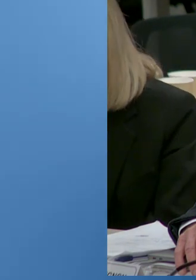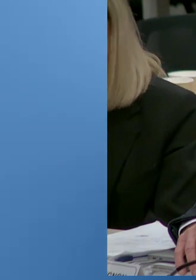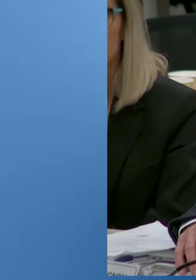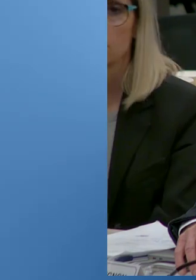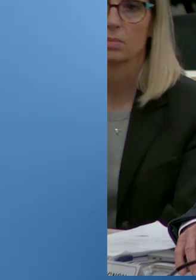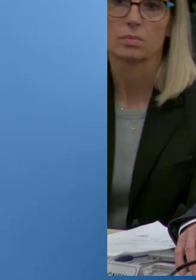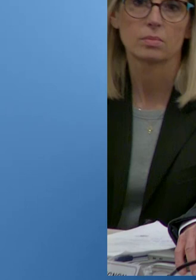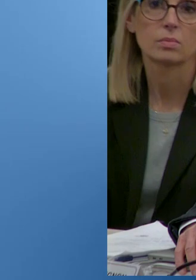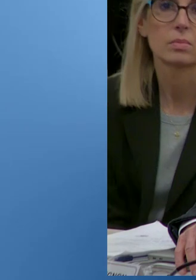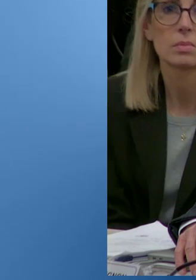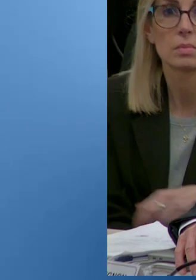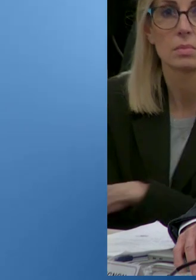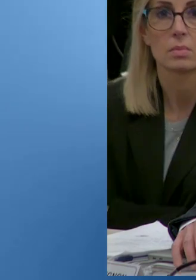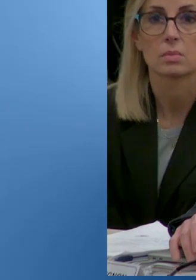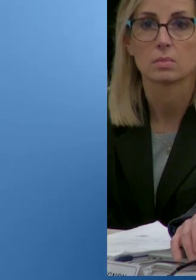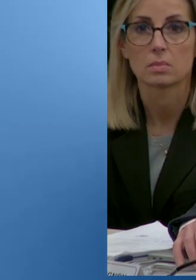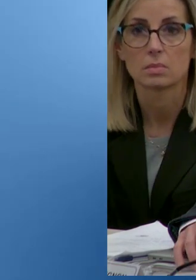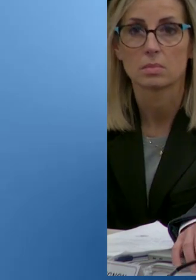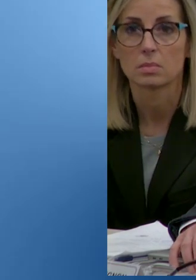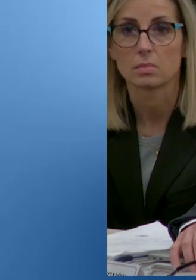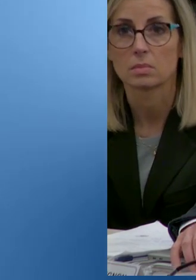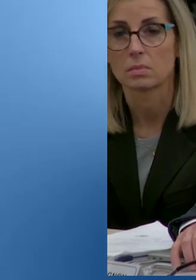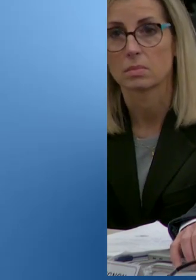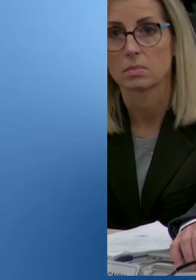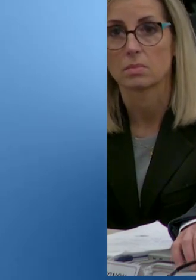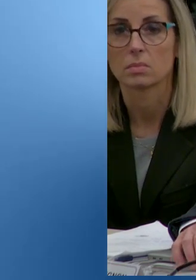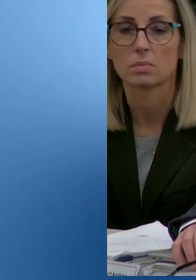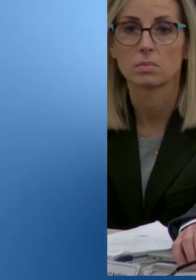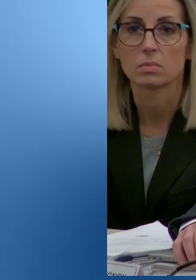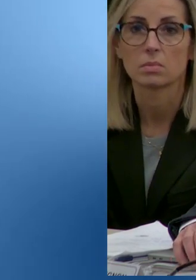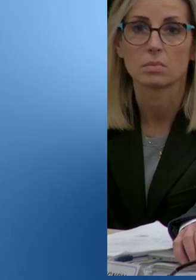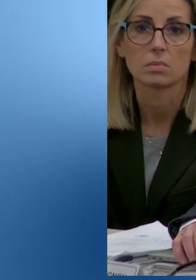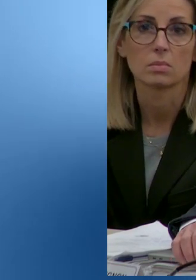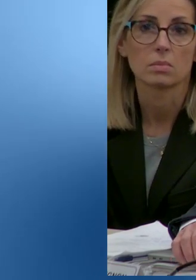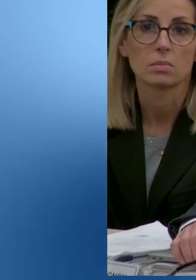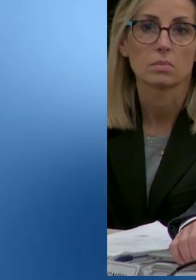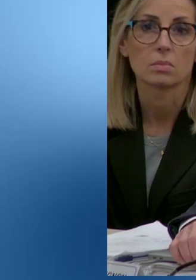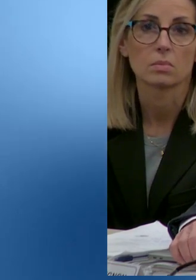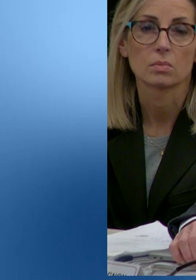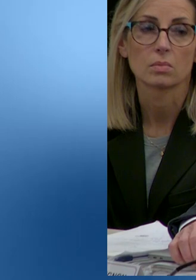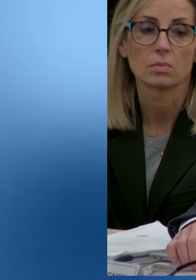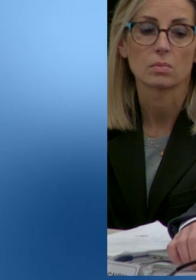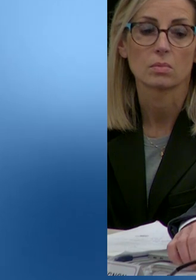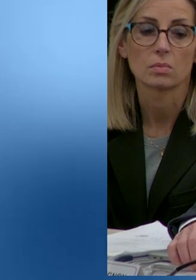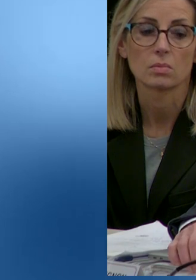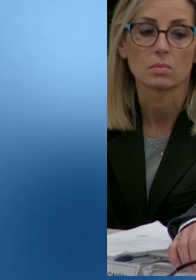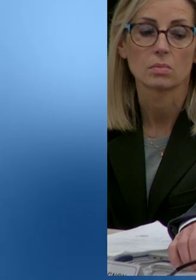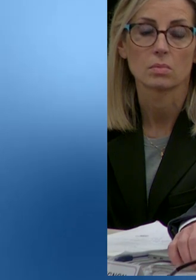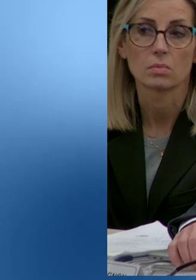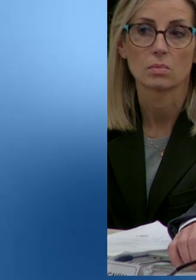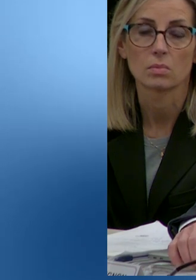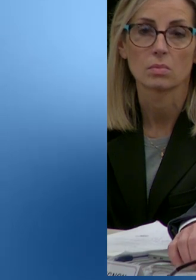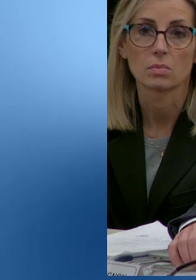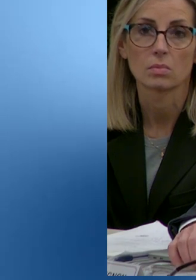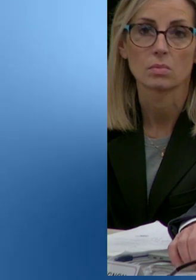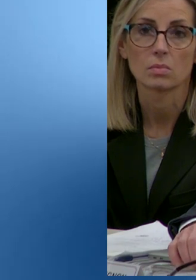traiterez son problème et en tout cas par contre en signe de protestation contre votre méthode votre votre indifférence